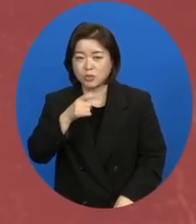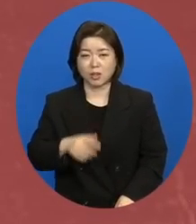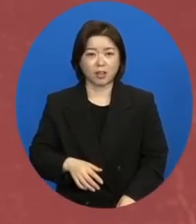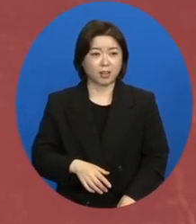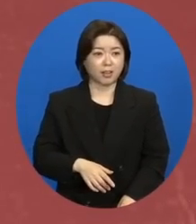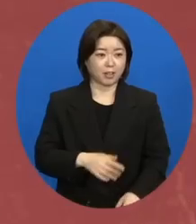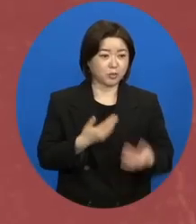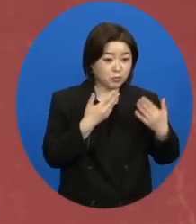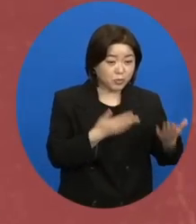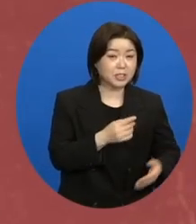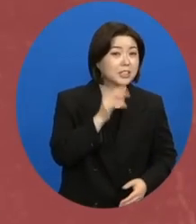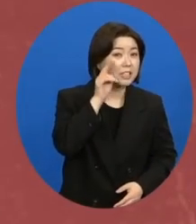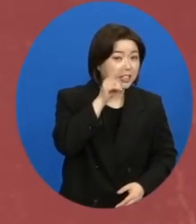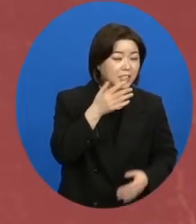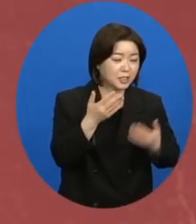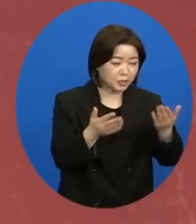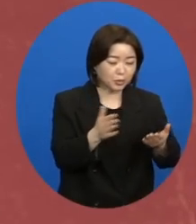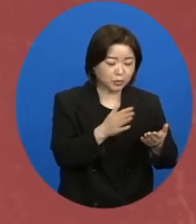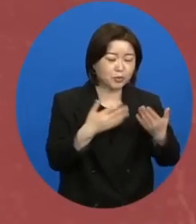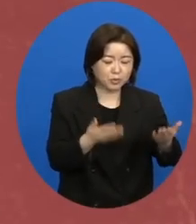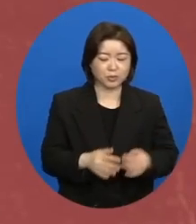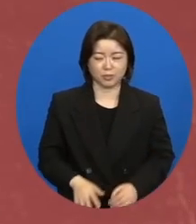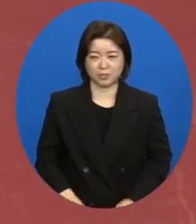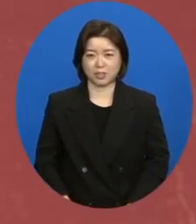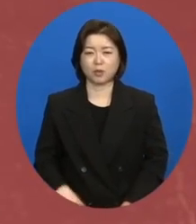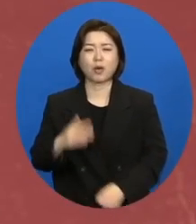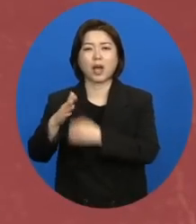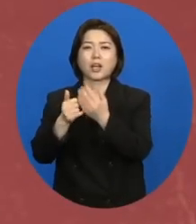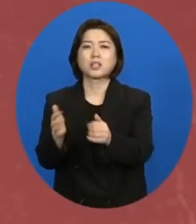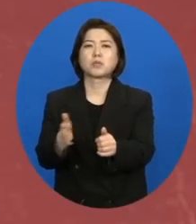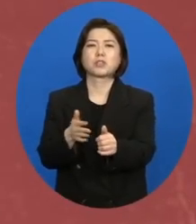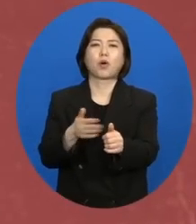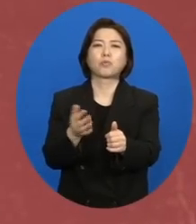그것도 하나님의 섭리예요. 난 그렇게 믿어요.